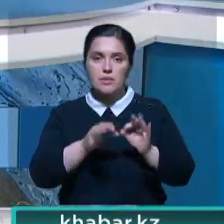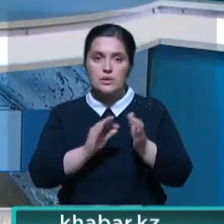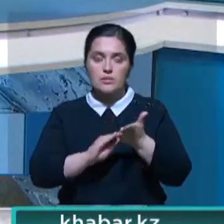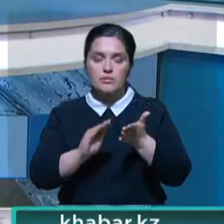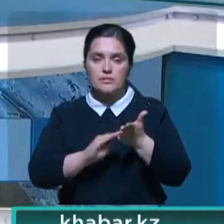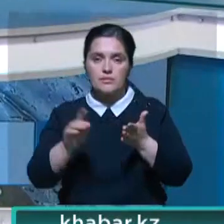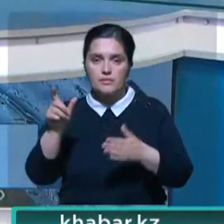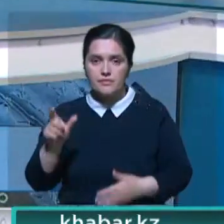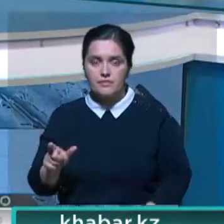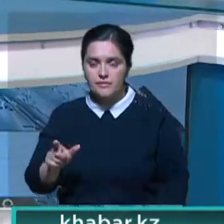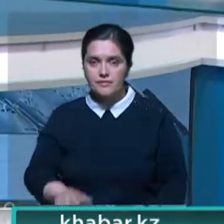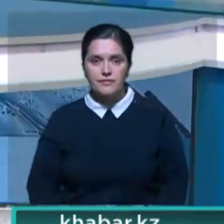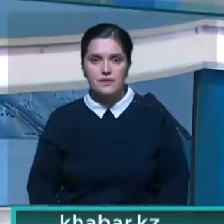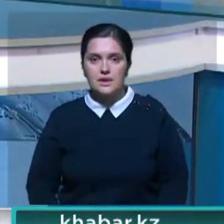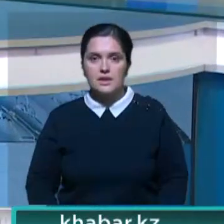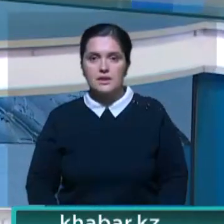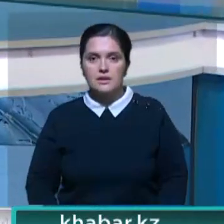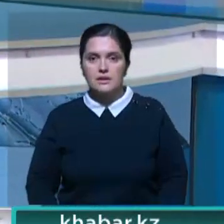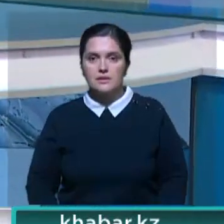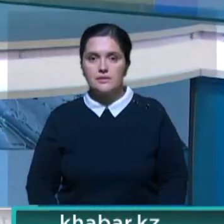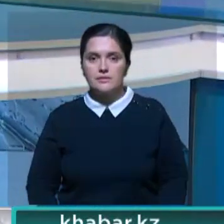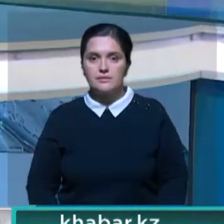невыгодно. Подробности у Нургуль Ахметовой.